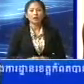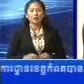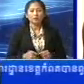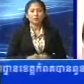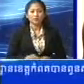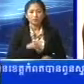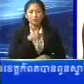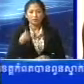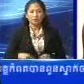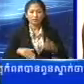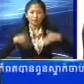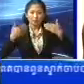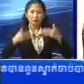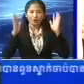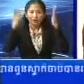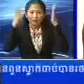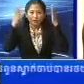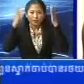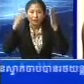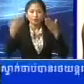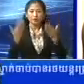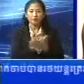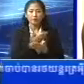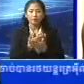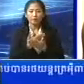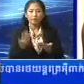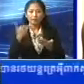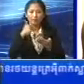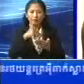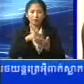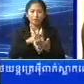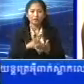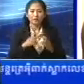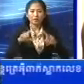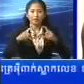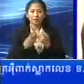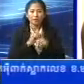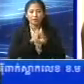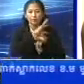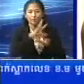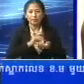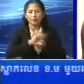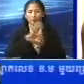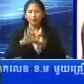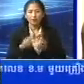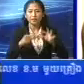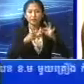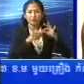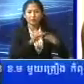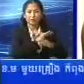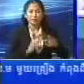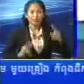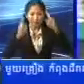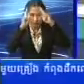ន្ត្រីចិនបានសម្ដែងនូវការអបអរសាទរសាជាថ្មីម្ដងទៀតជូនចំពោះគណបកប្រជាជនកម្ពុជាពិសេសសម្ដេចនាយ